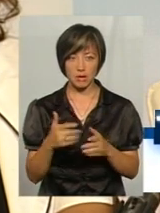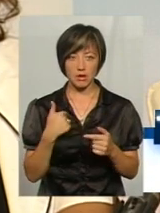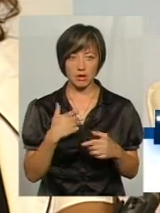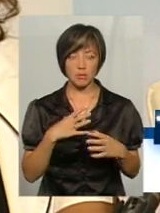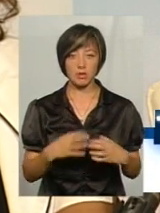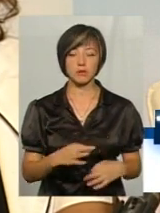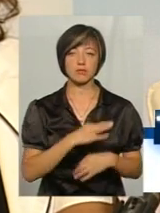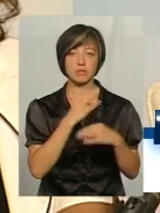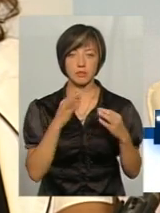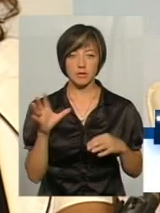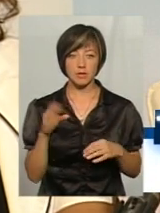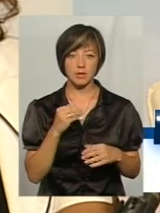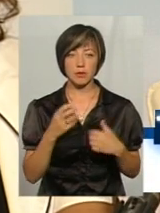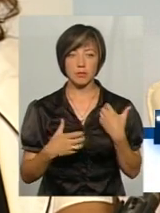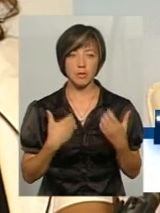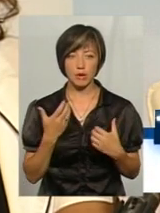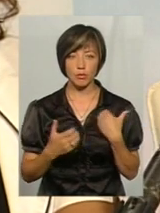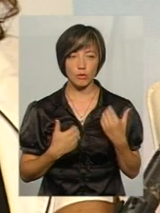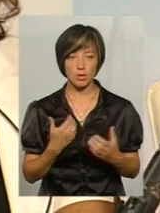перелякана, вся перепугана.